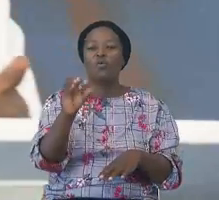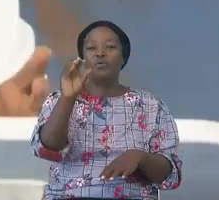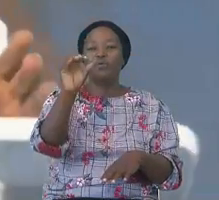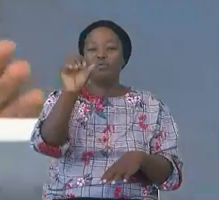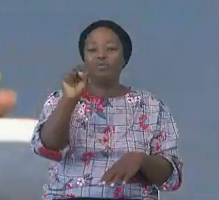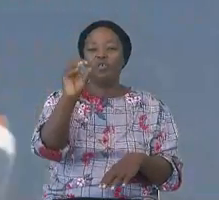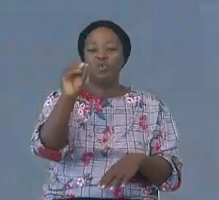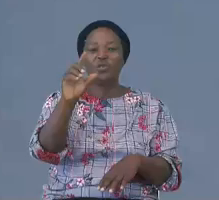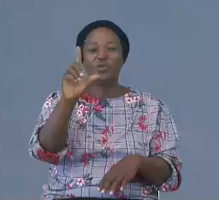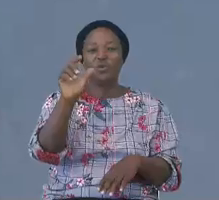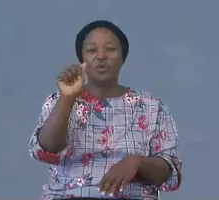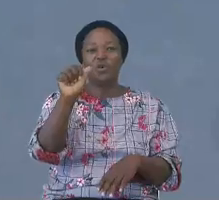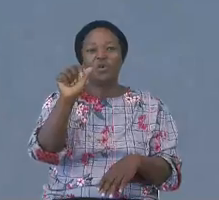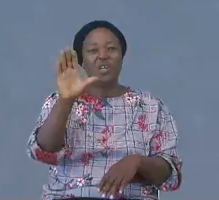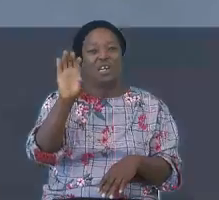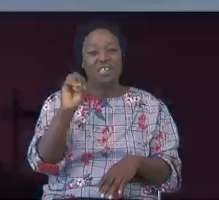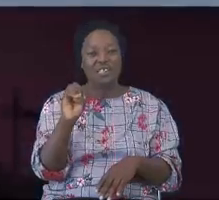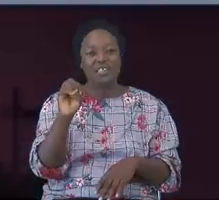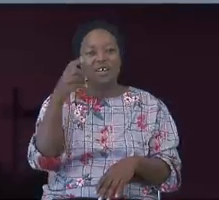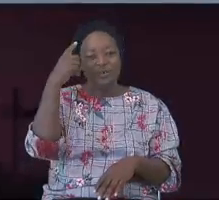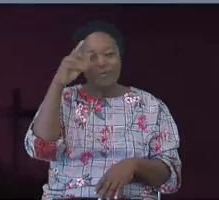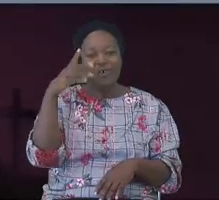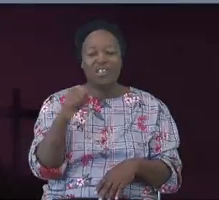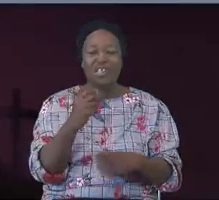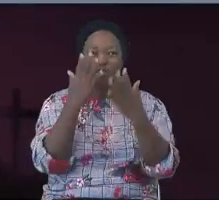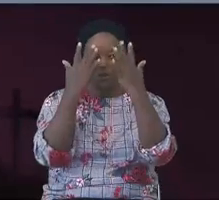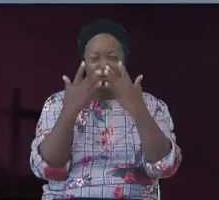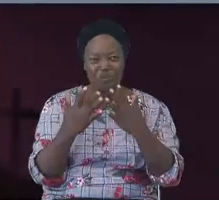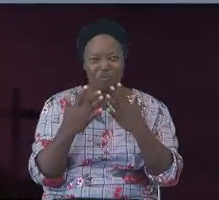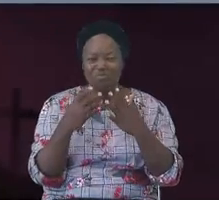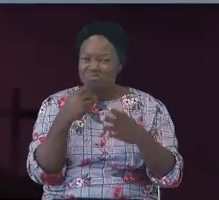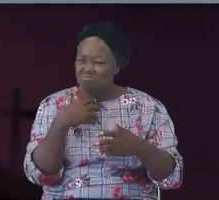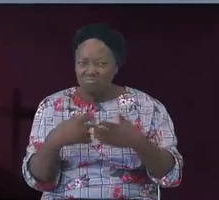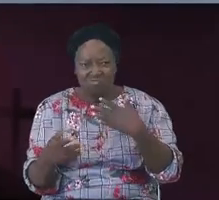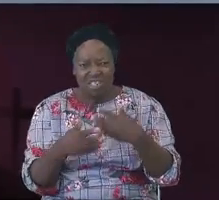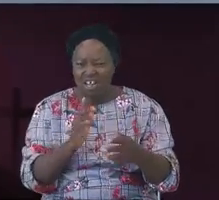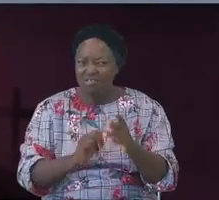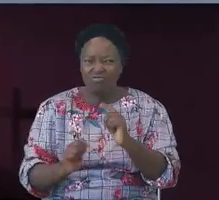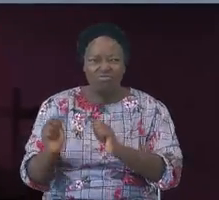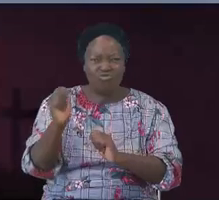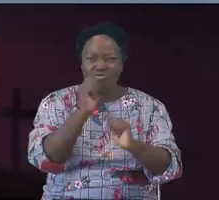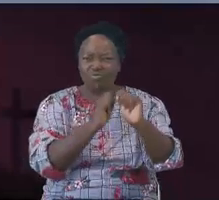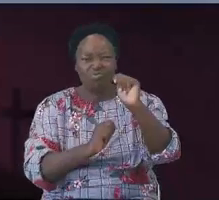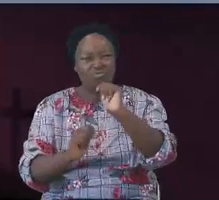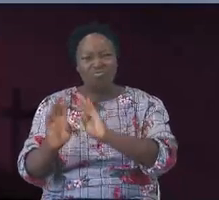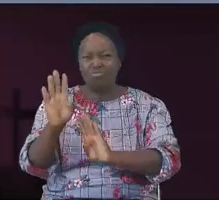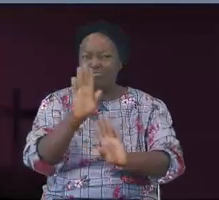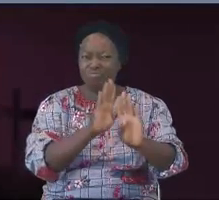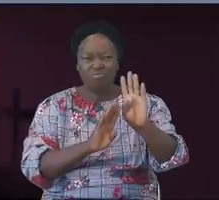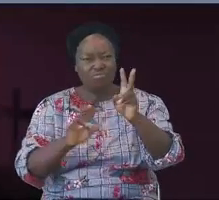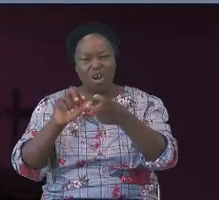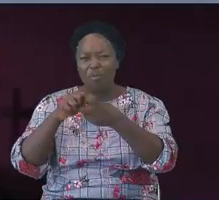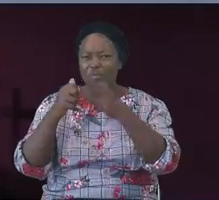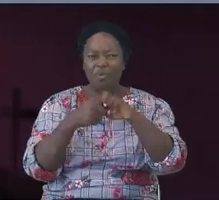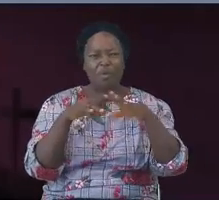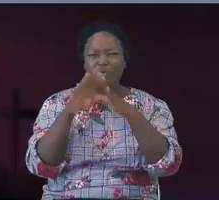Quatrièmement, la merveille du réconfort pour les attristés. Quelle que soit la tristesse de ton cœur aujourd'hui, le Seigneur